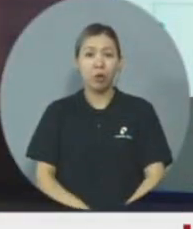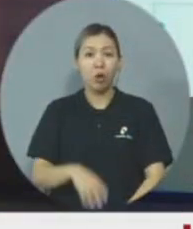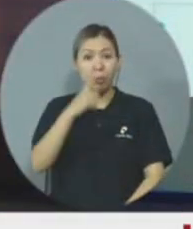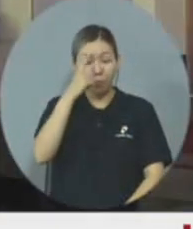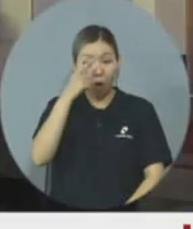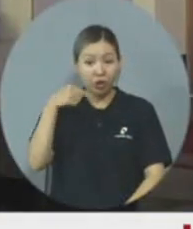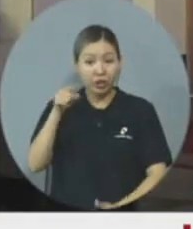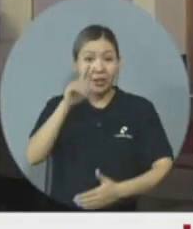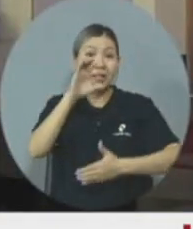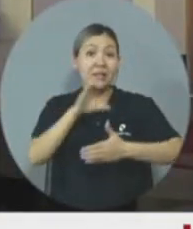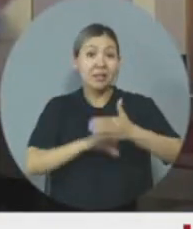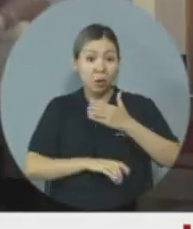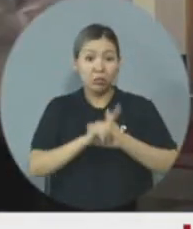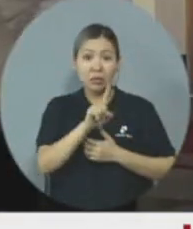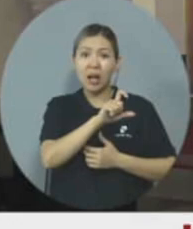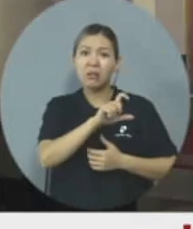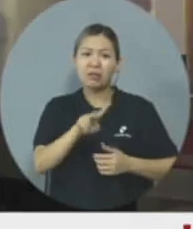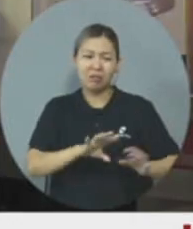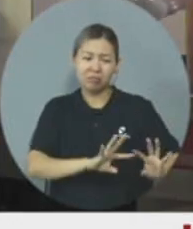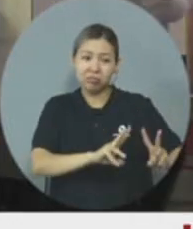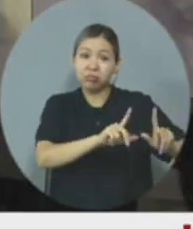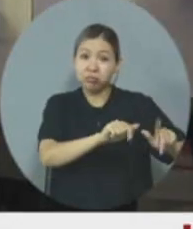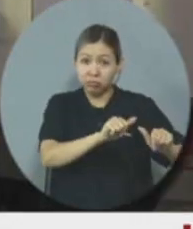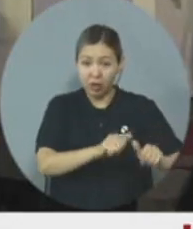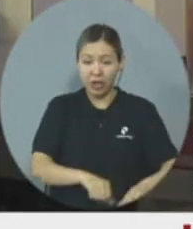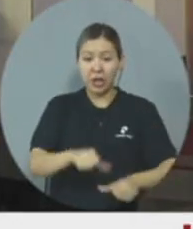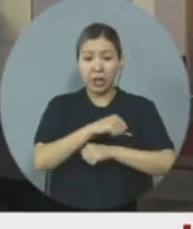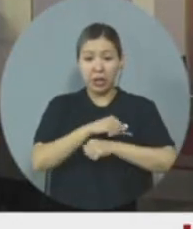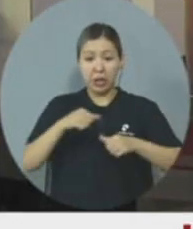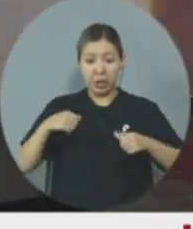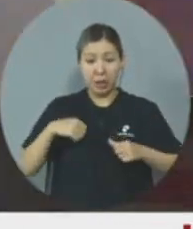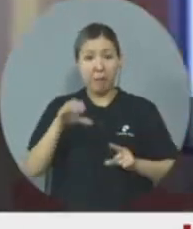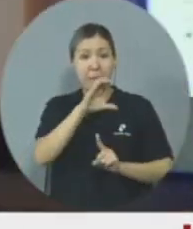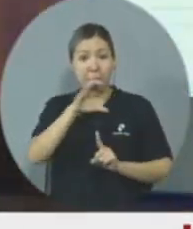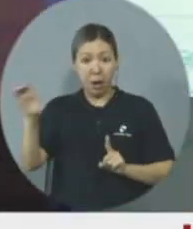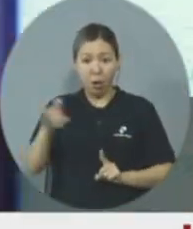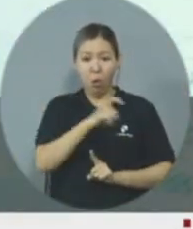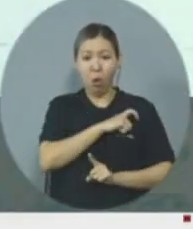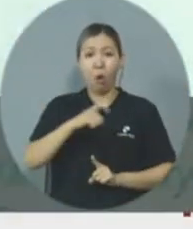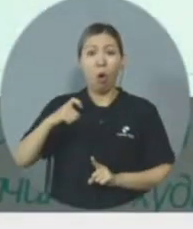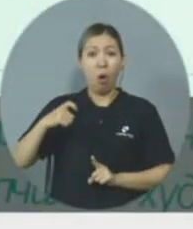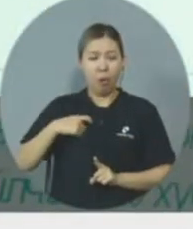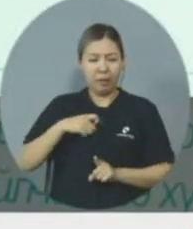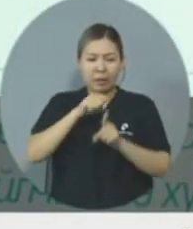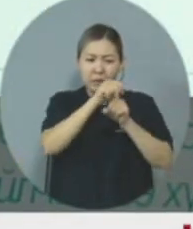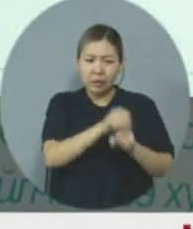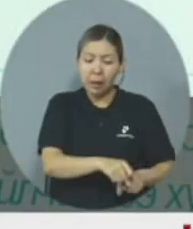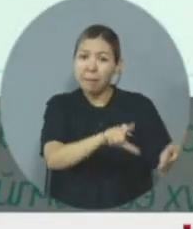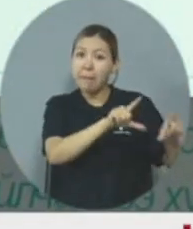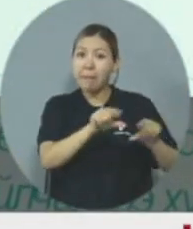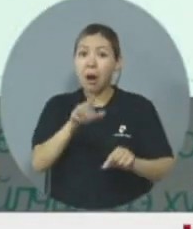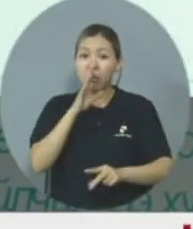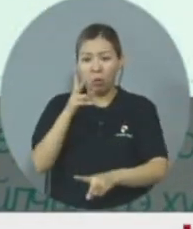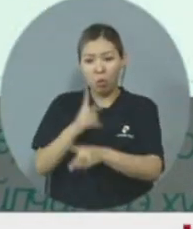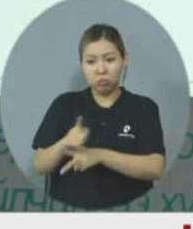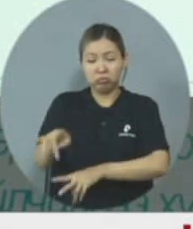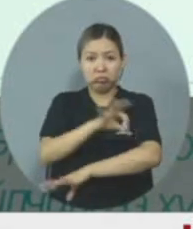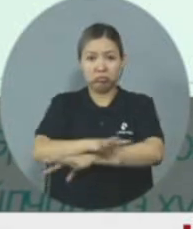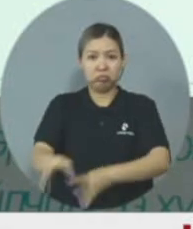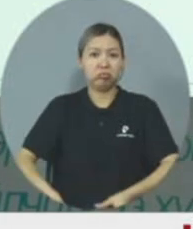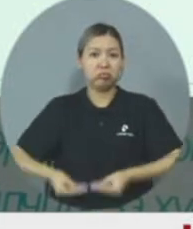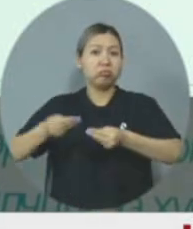Монголын санхүүгийн зах зээлийг эрүүл болгох иргэн аж ахуй нэгж хувийн хөвслийн нуруунд дээрх дарамтыг багасгахын тулд энэ хуулийн төслийг өргөн барьлаа